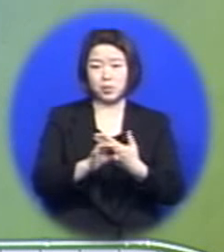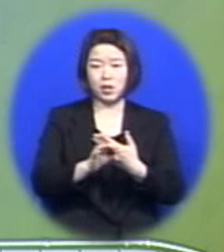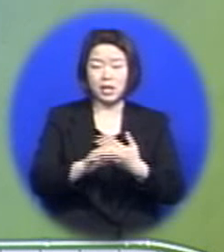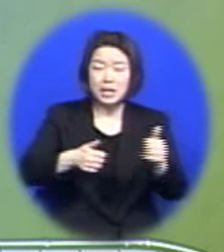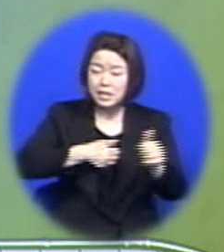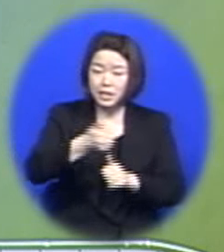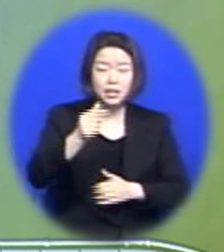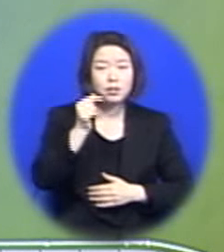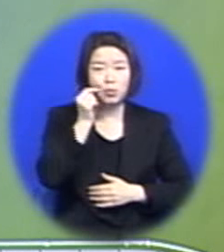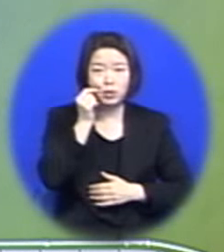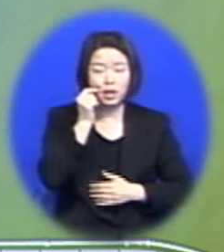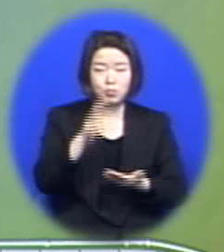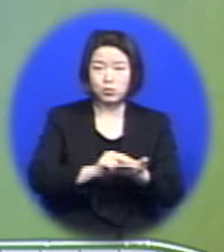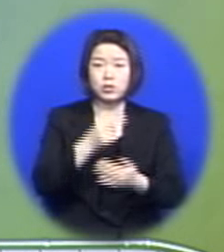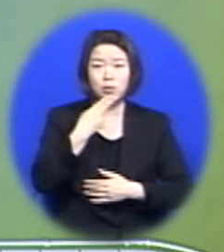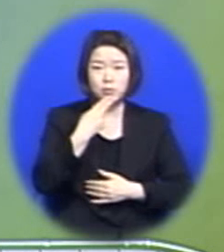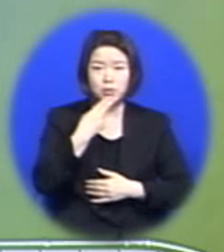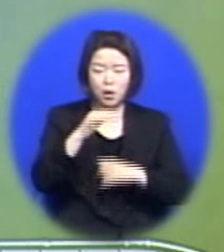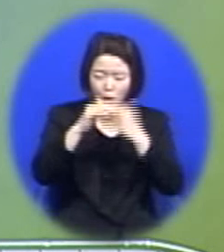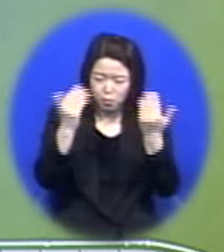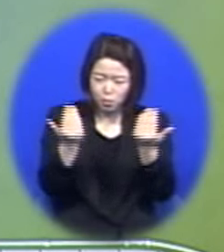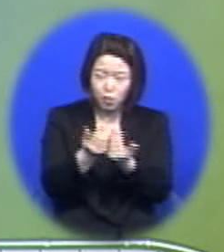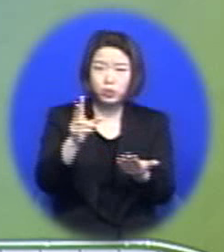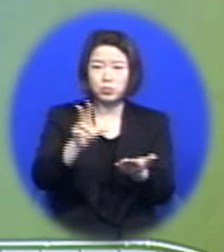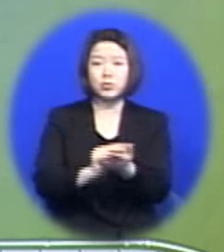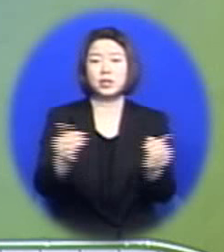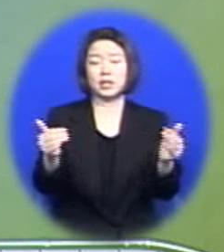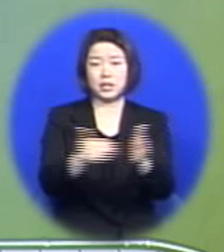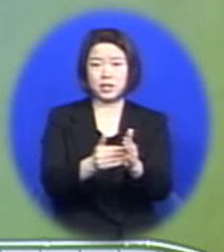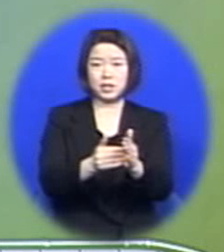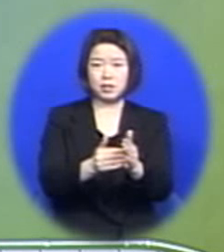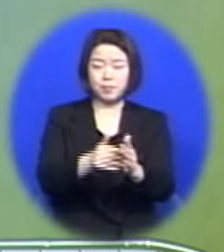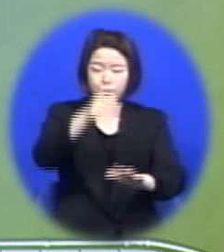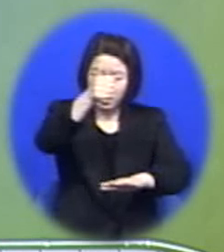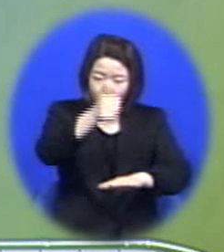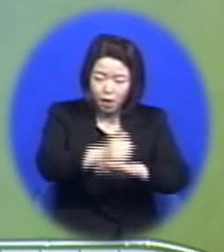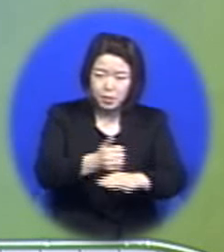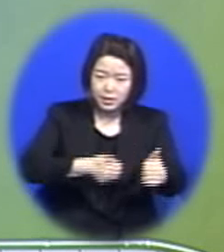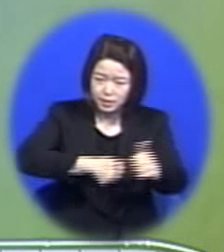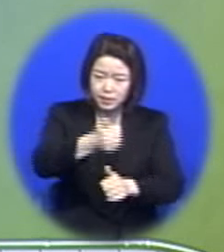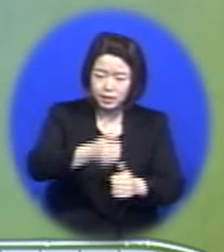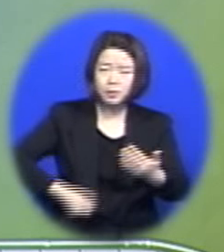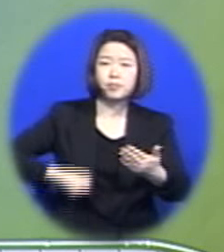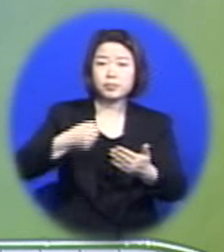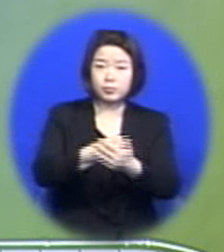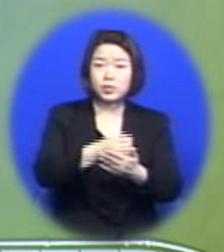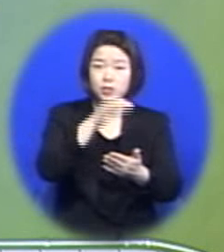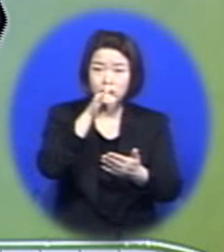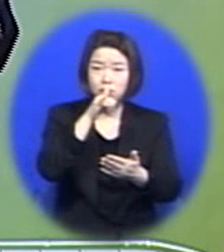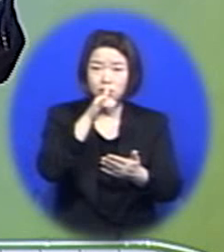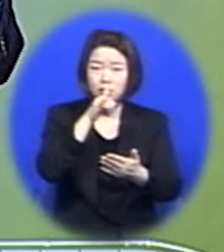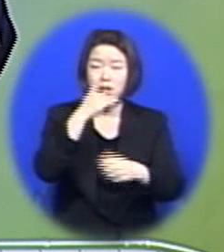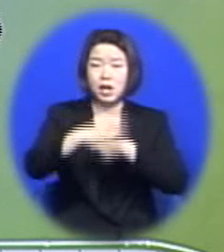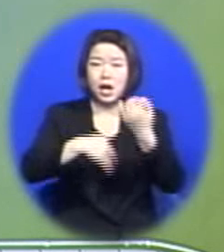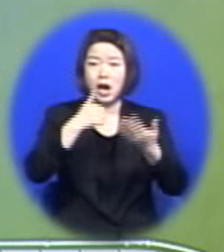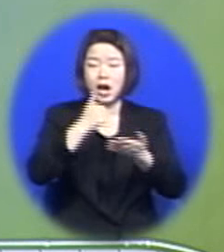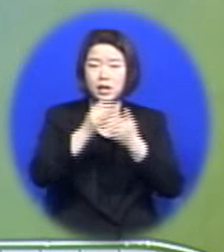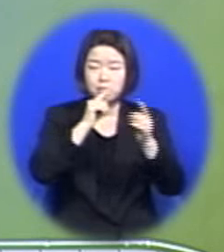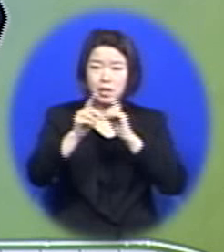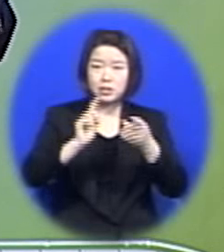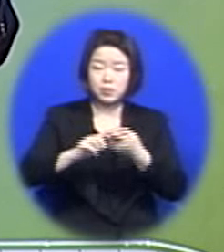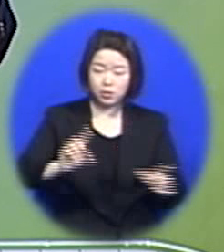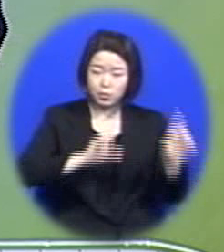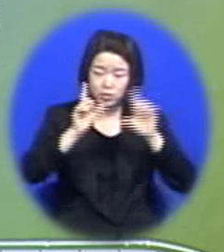모든 문제는 끝났습니다. 궁극적으로는 승리가 이미 정해졌습니다. 하나님의 말씀대로 살아가는